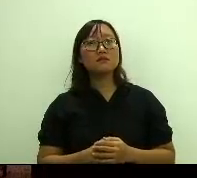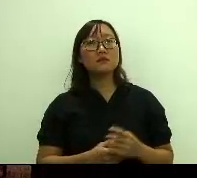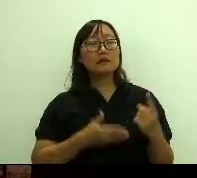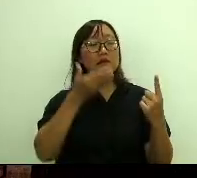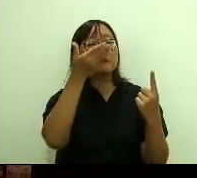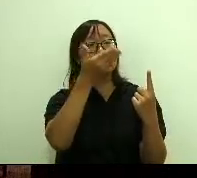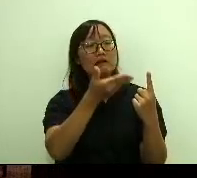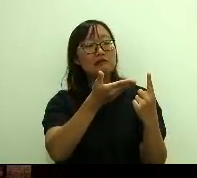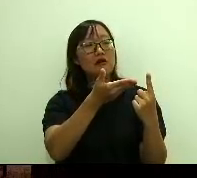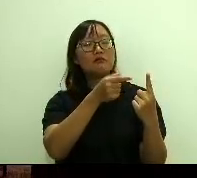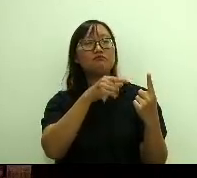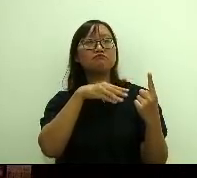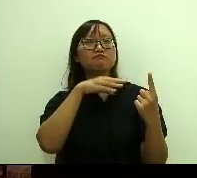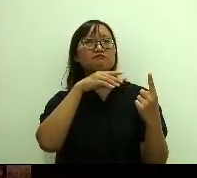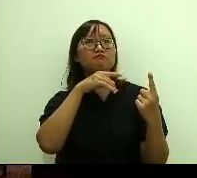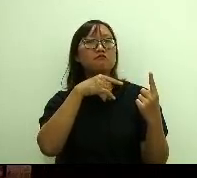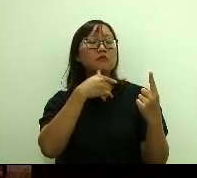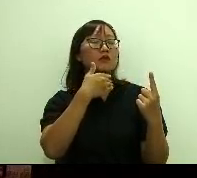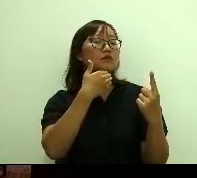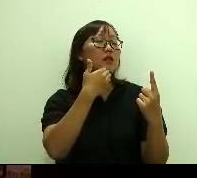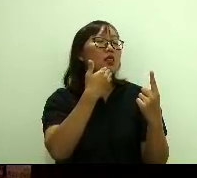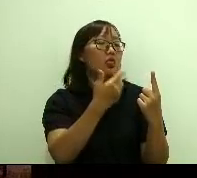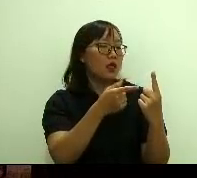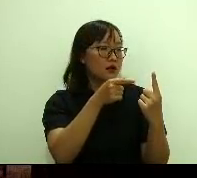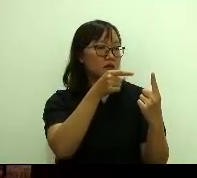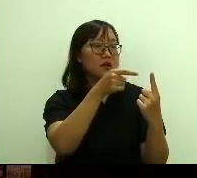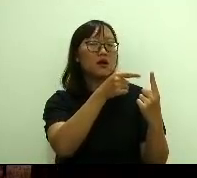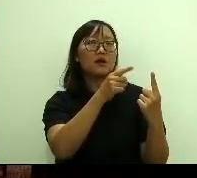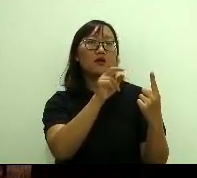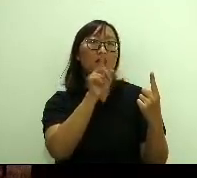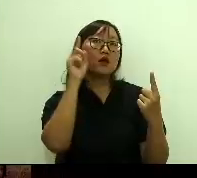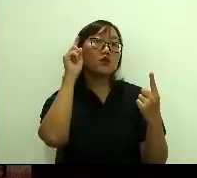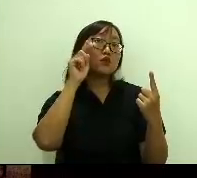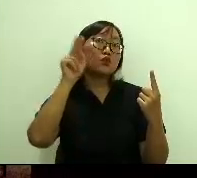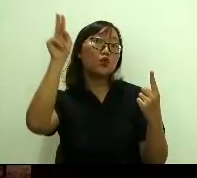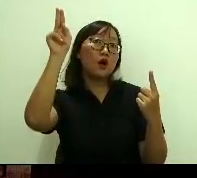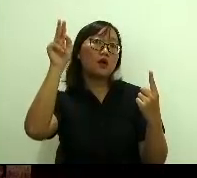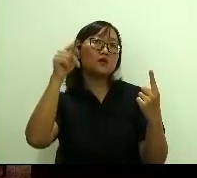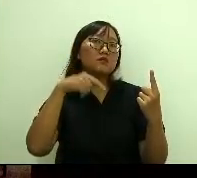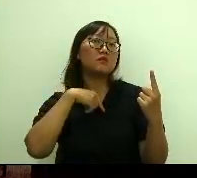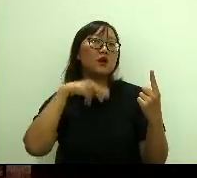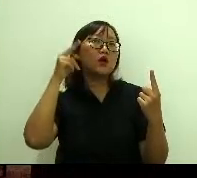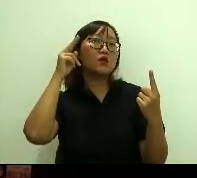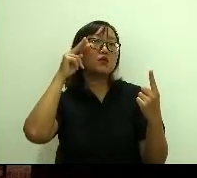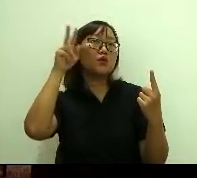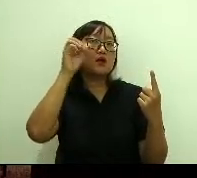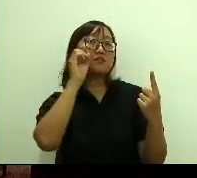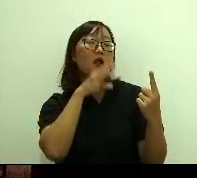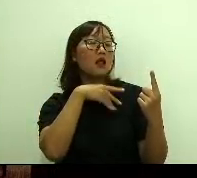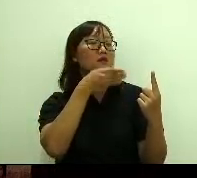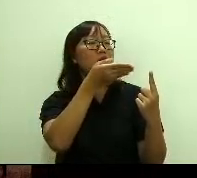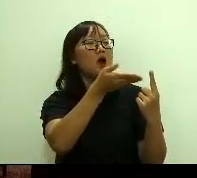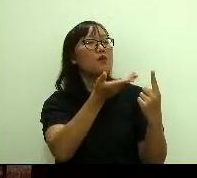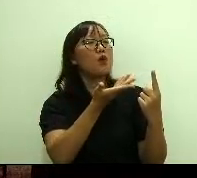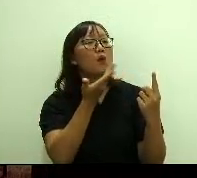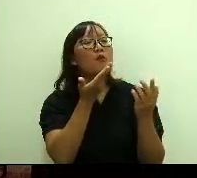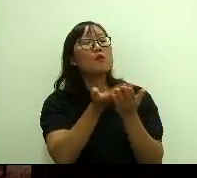Tuhan memberikan suatu kesempatan kepada Raja Salomo, oke silakan kamu mau minta apa kepada saya.